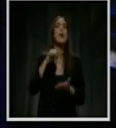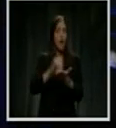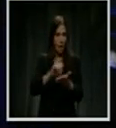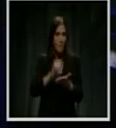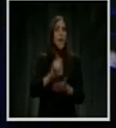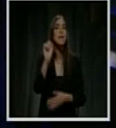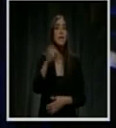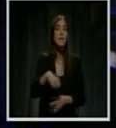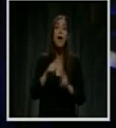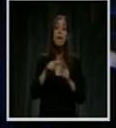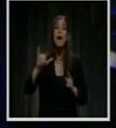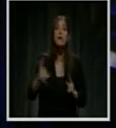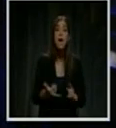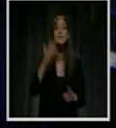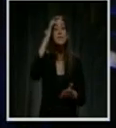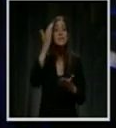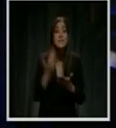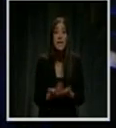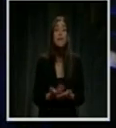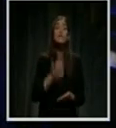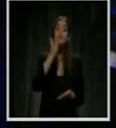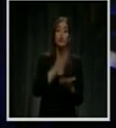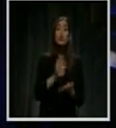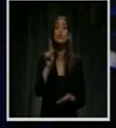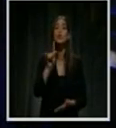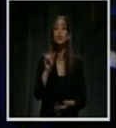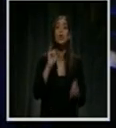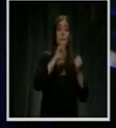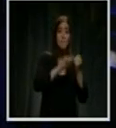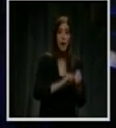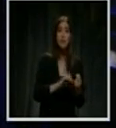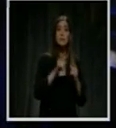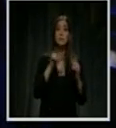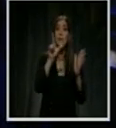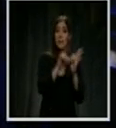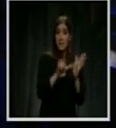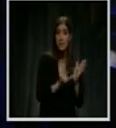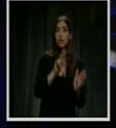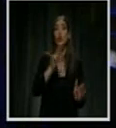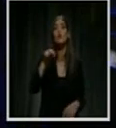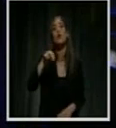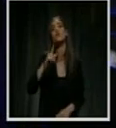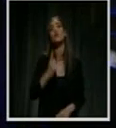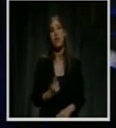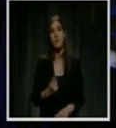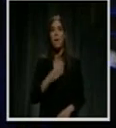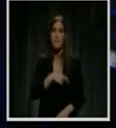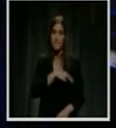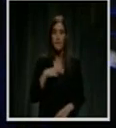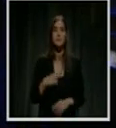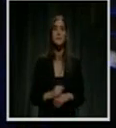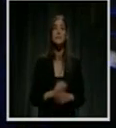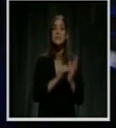ikun hemm is-salvagwardja sħiħa tal-obbligu tan-newtralità u tal-paċi li joħroġ mill-Kostituzzjoni tagħna. L-aħħar punt kemm irnexxilna f'daw l-aħħar xhur